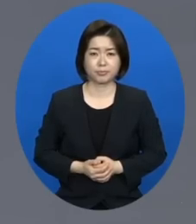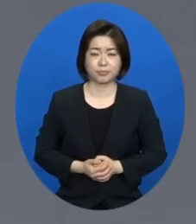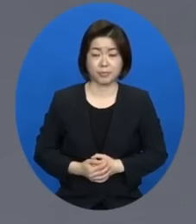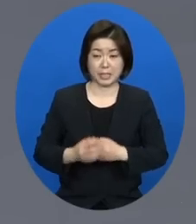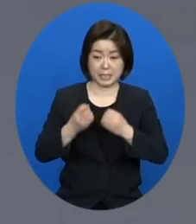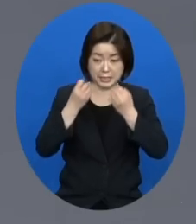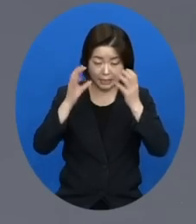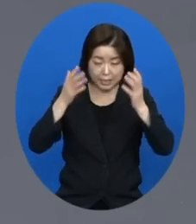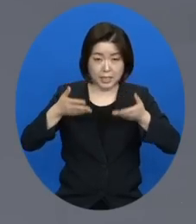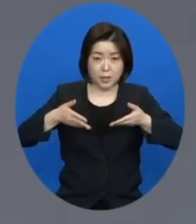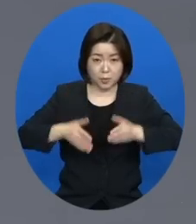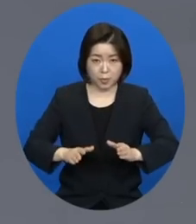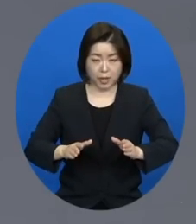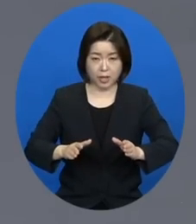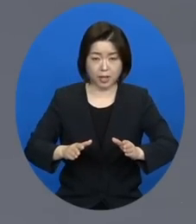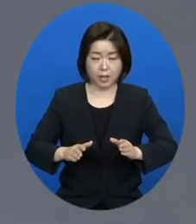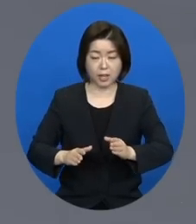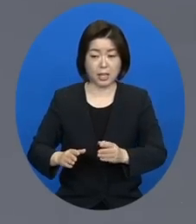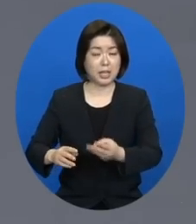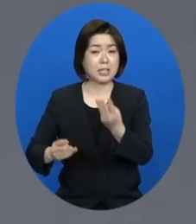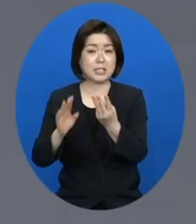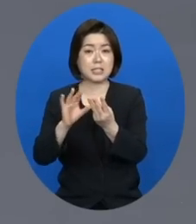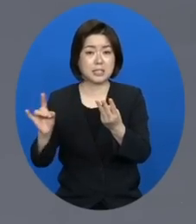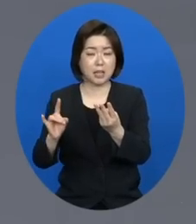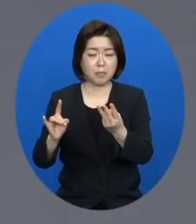신생아 출생의 3배입니다.